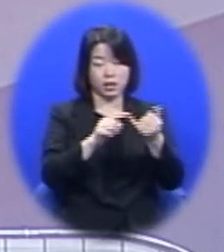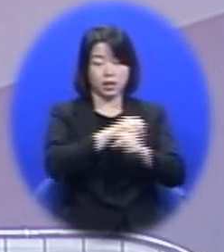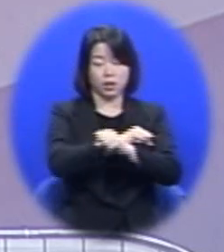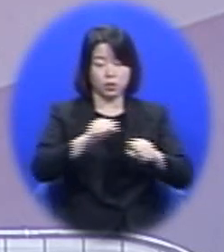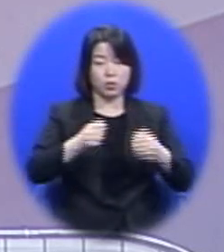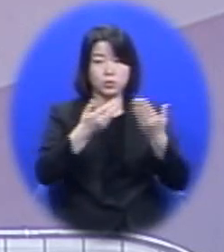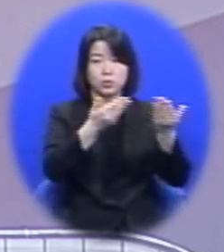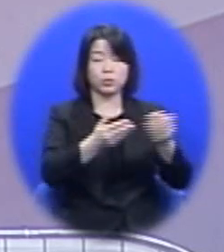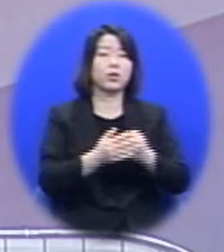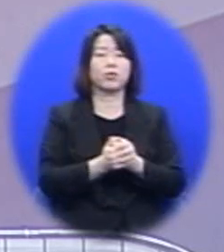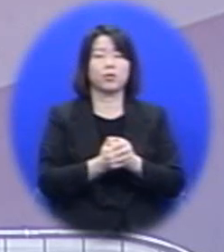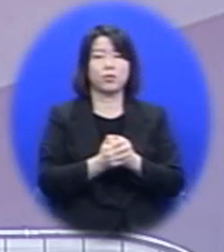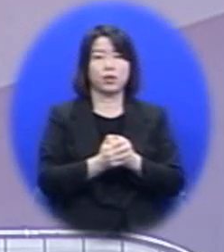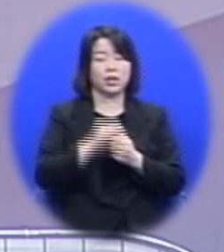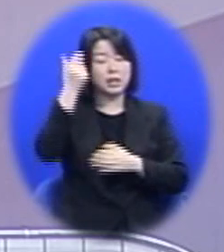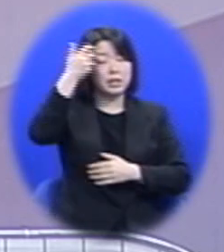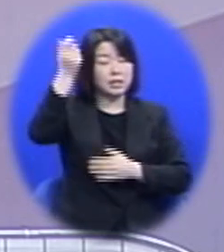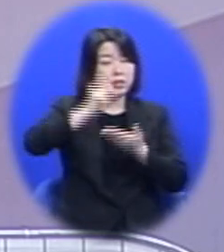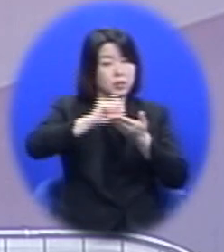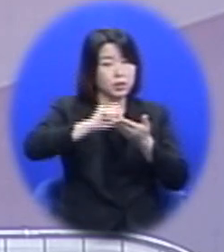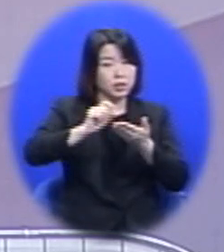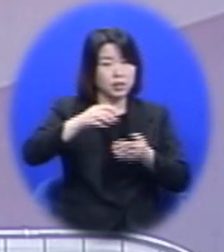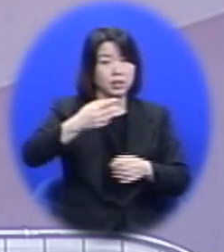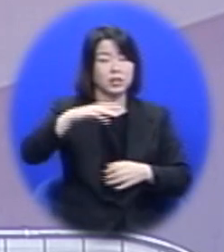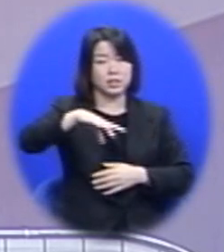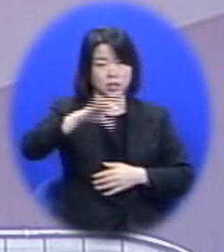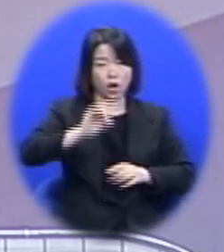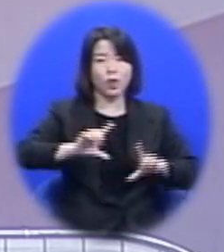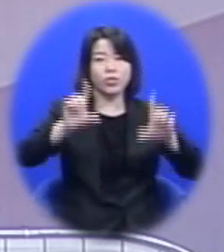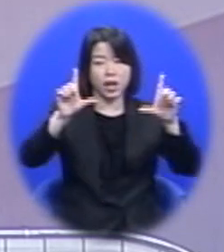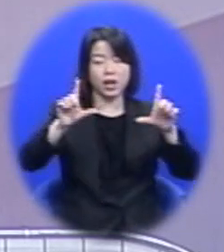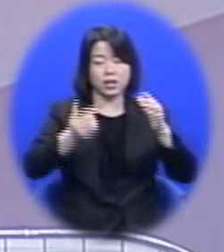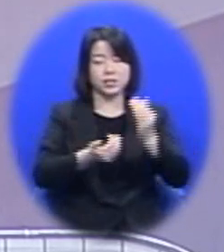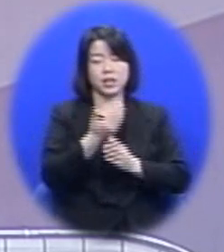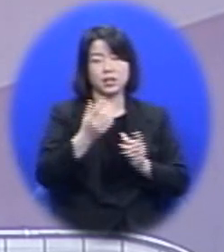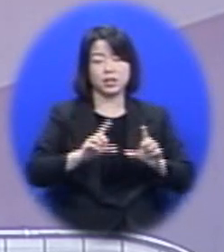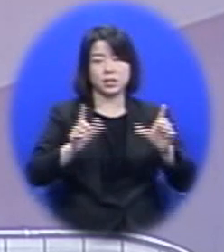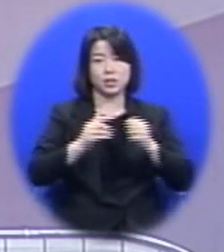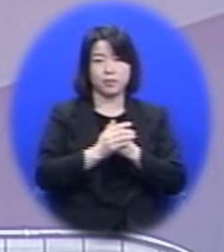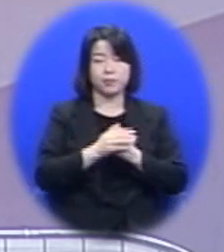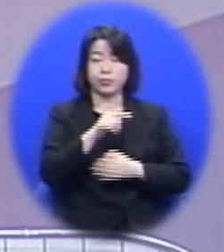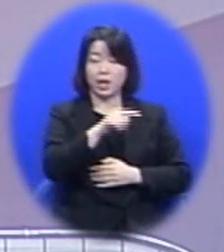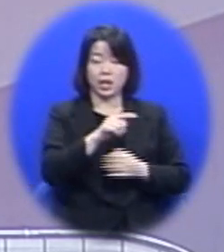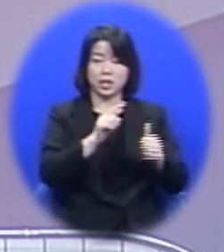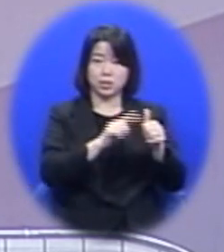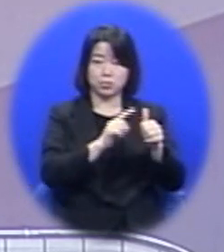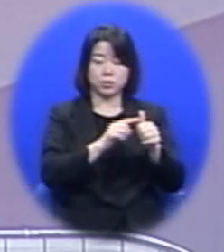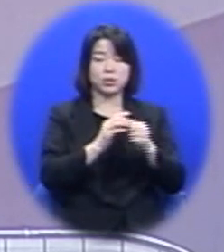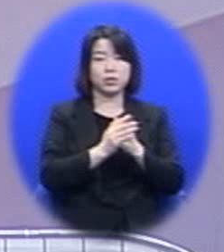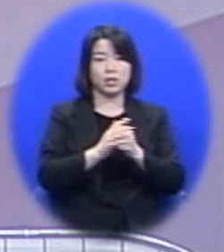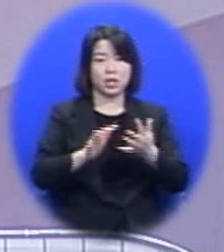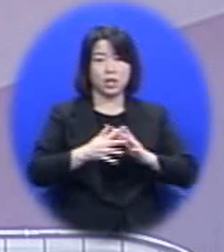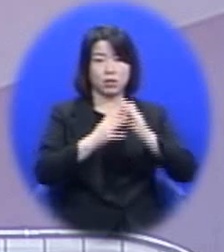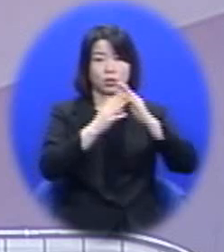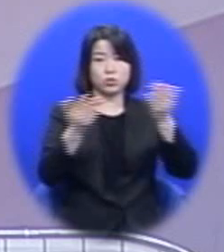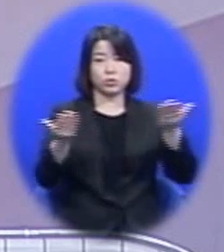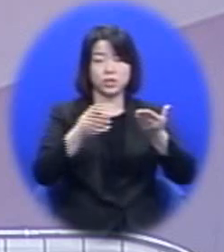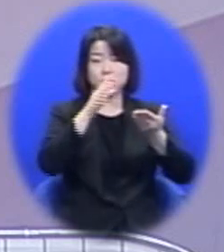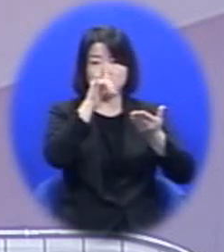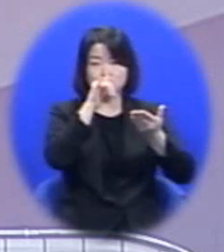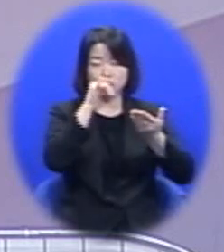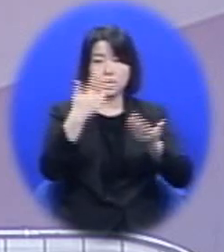그분이 영성일기를 쓴 첫날 있었던 일입니다. 그분은 건축업을 하시는 분입니다. 주님의